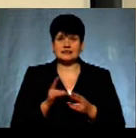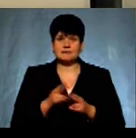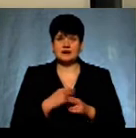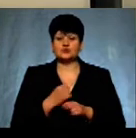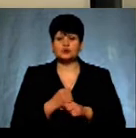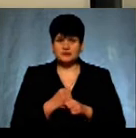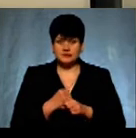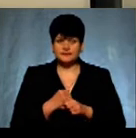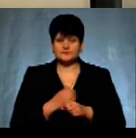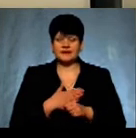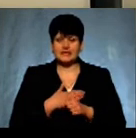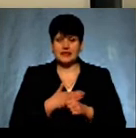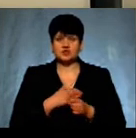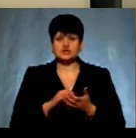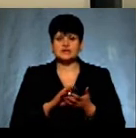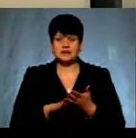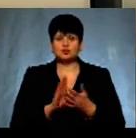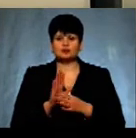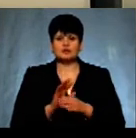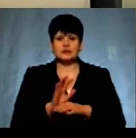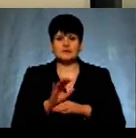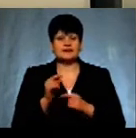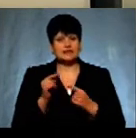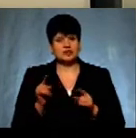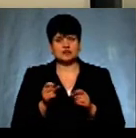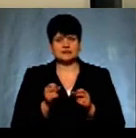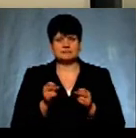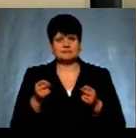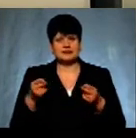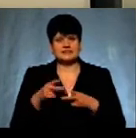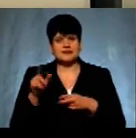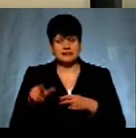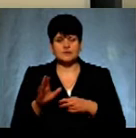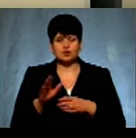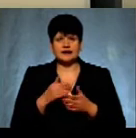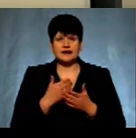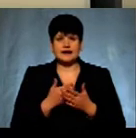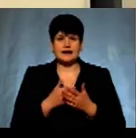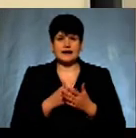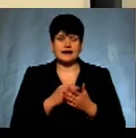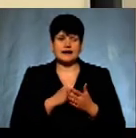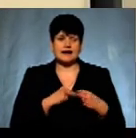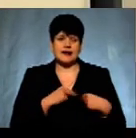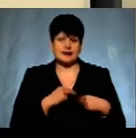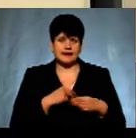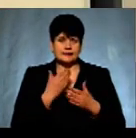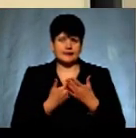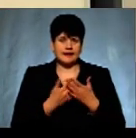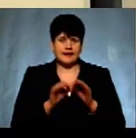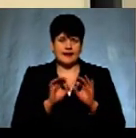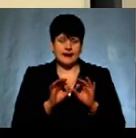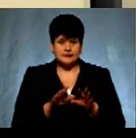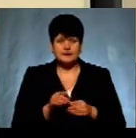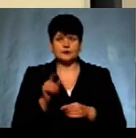вже наш реєстратор буде направляти до іншого фахівця, який буде вже кар'єрним радником зазначеної особи. Коли особа отримає статус